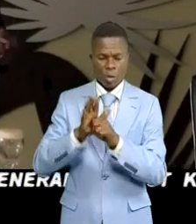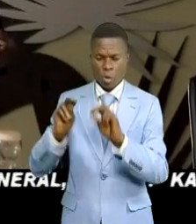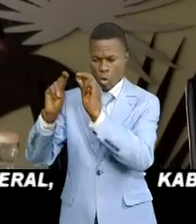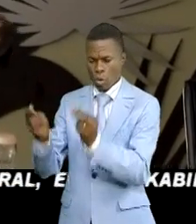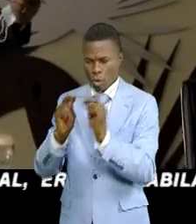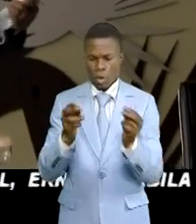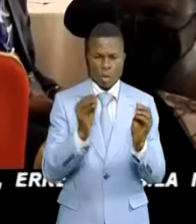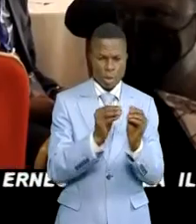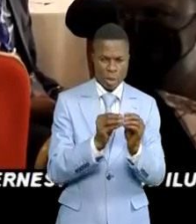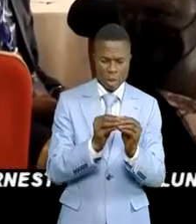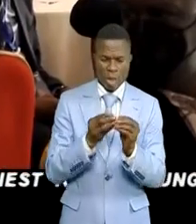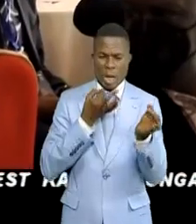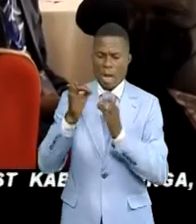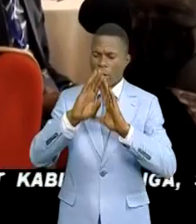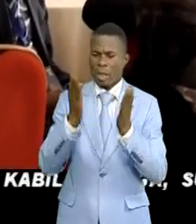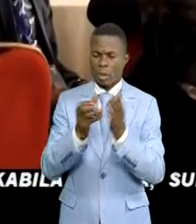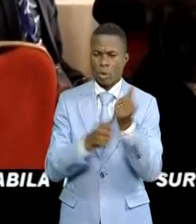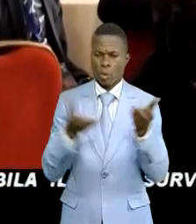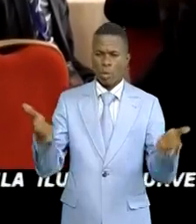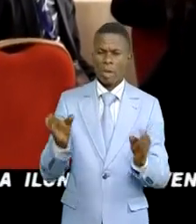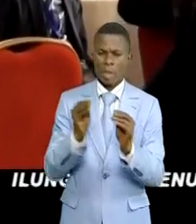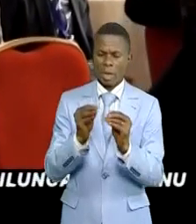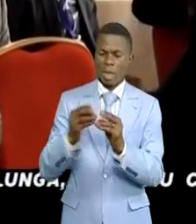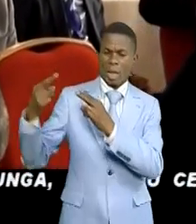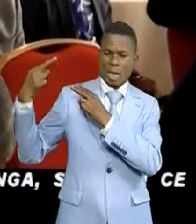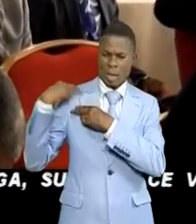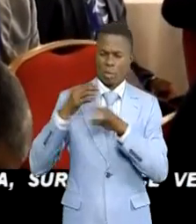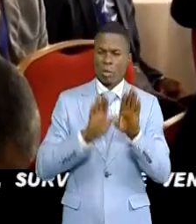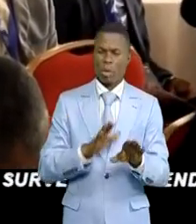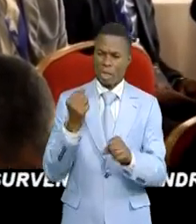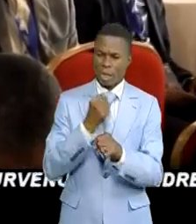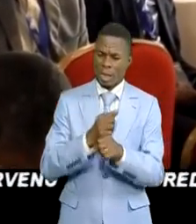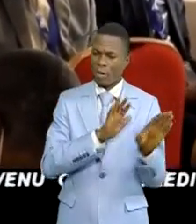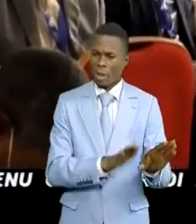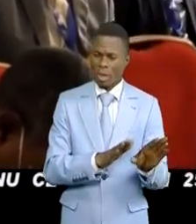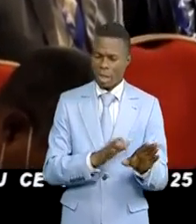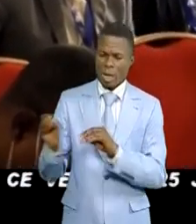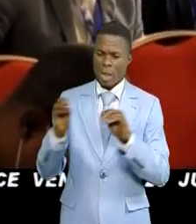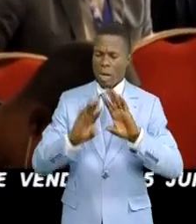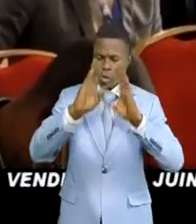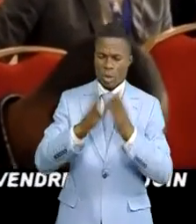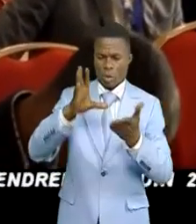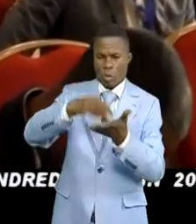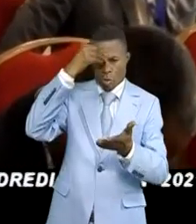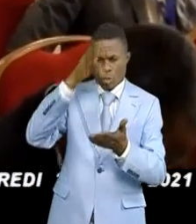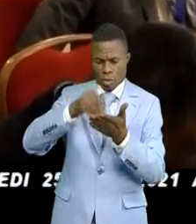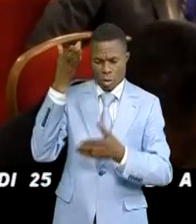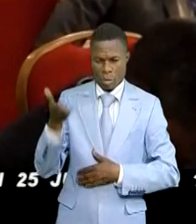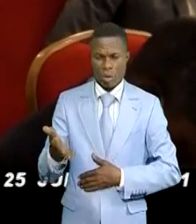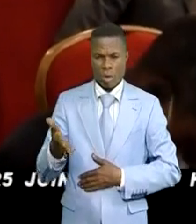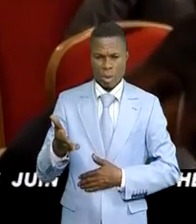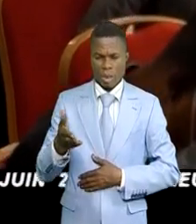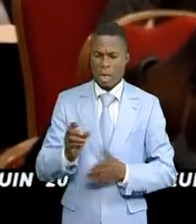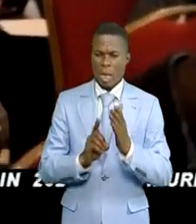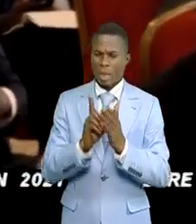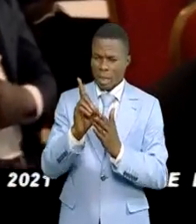ateliers, a rappelé aux participants la tâche qui les attend dans la mise en œuvre de ces plans numériques qui va sans ni doute booster